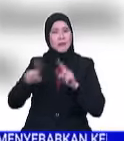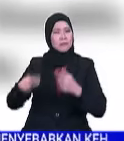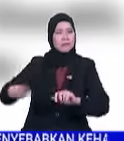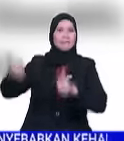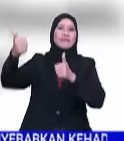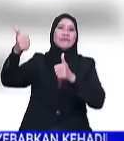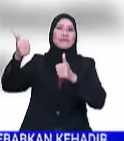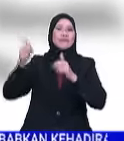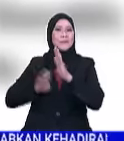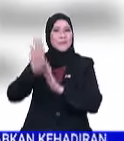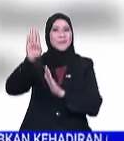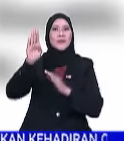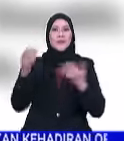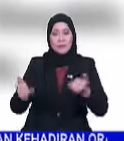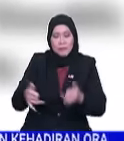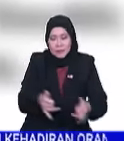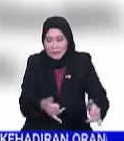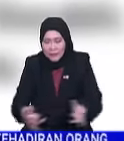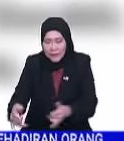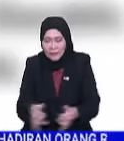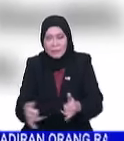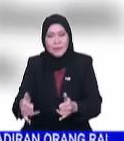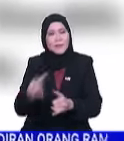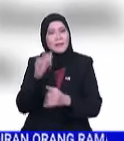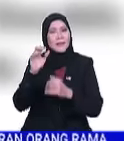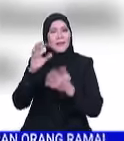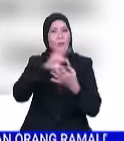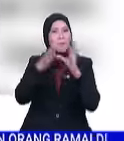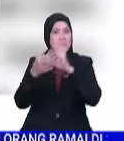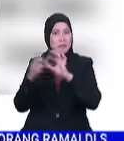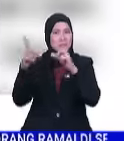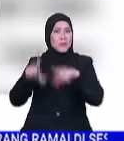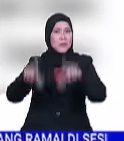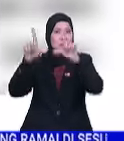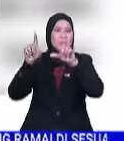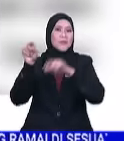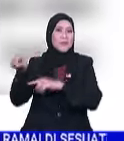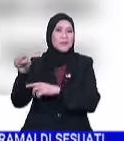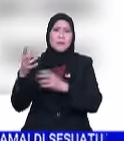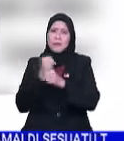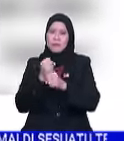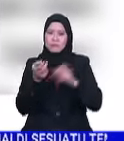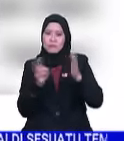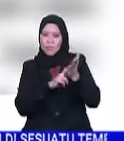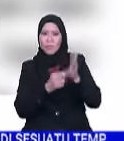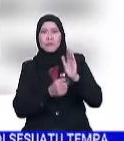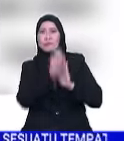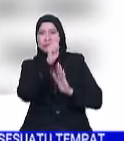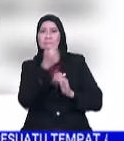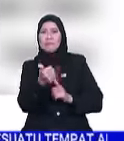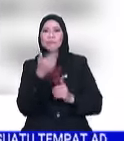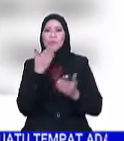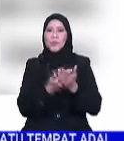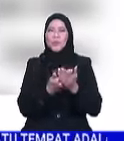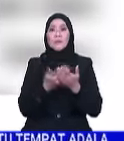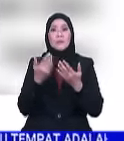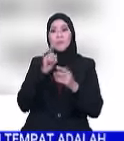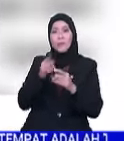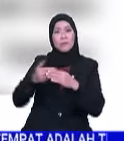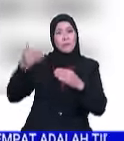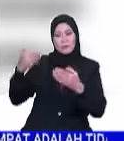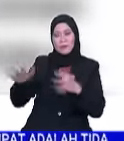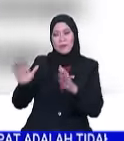pemenang pingat perak Kerin di Temasha Tokyo 2020 itu tetap mencatat pencapaian yang cemerlang setelah membina mahligai